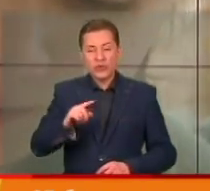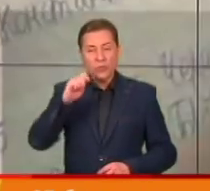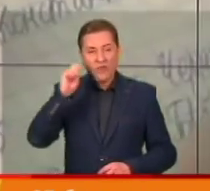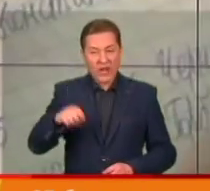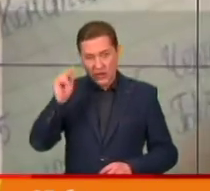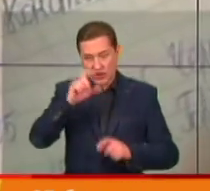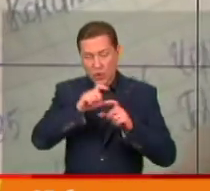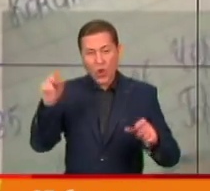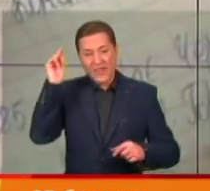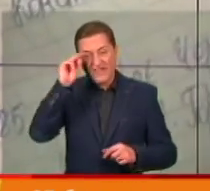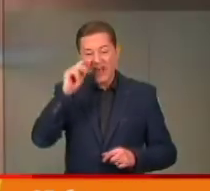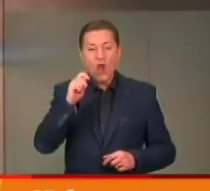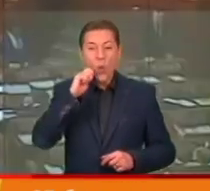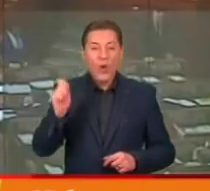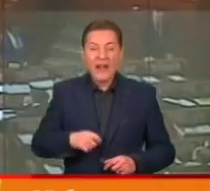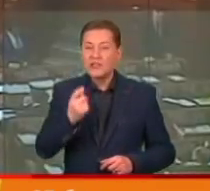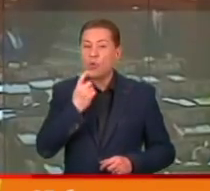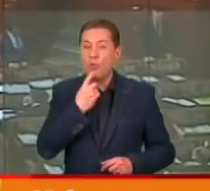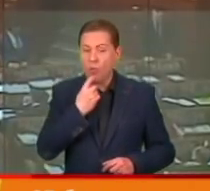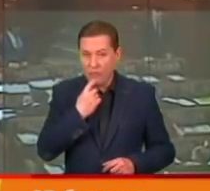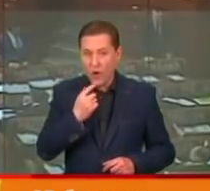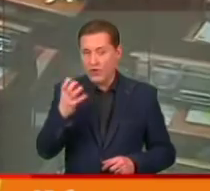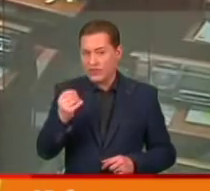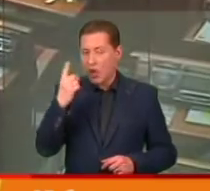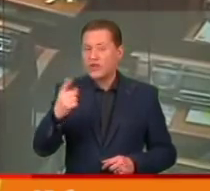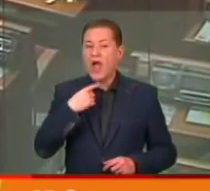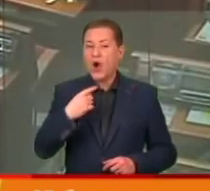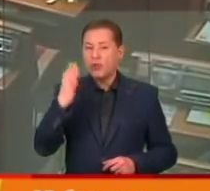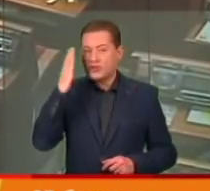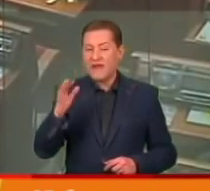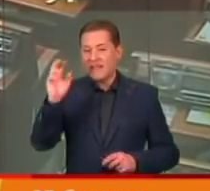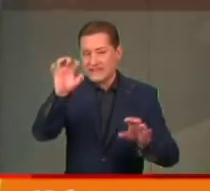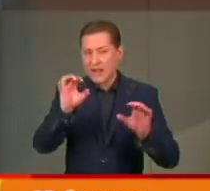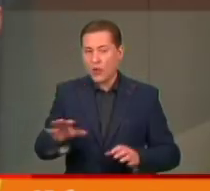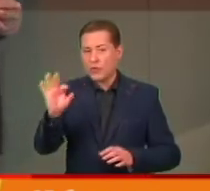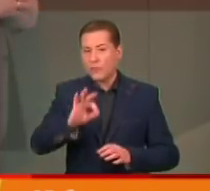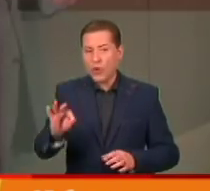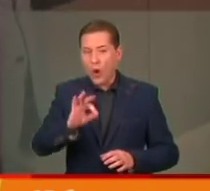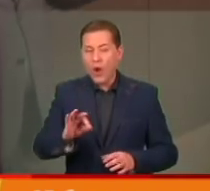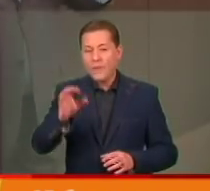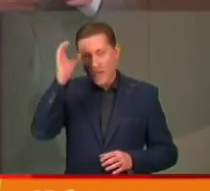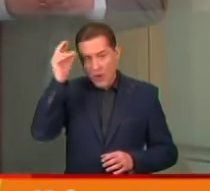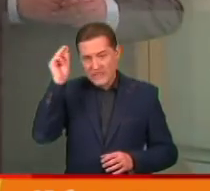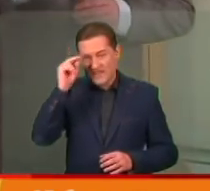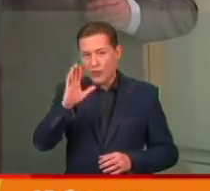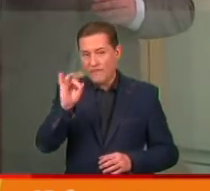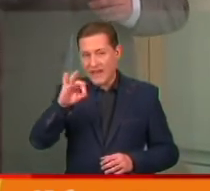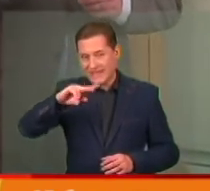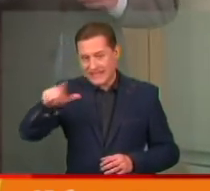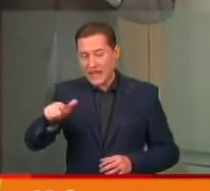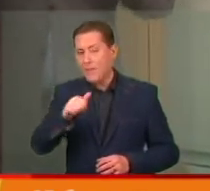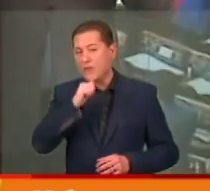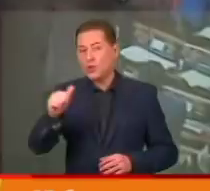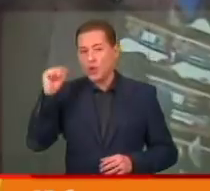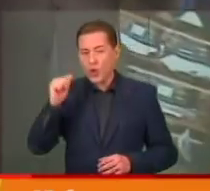діти навчались українською мовою. Ще одне принципове голосування – закон про освіту. Вересень минулого року.